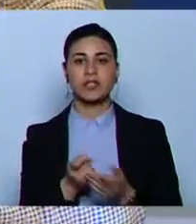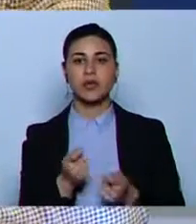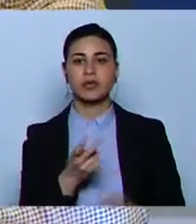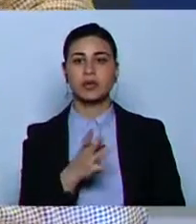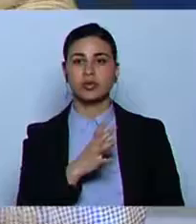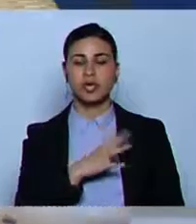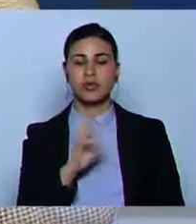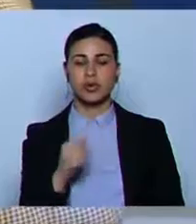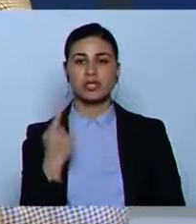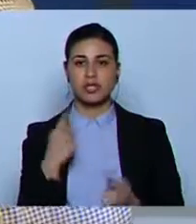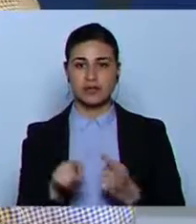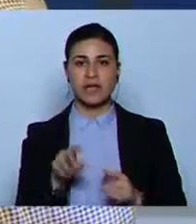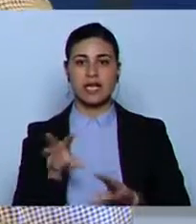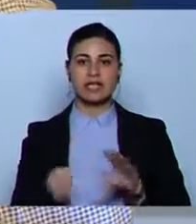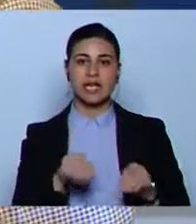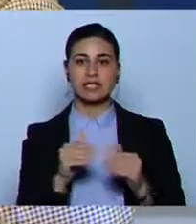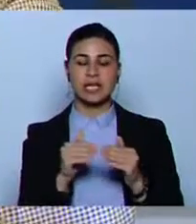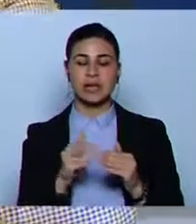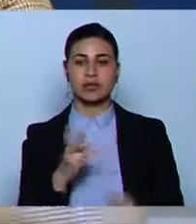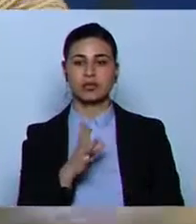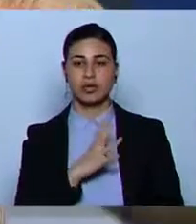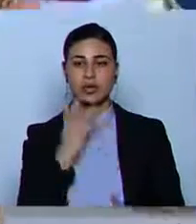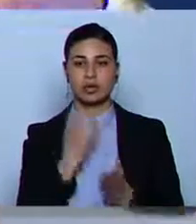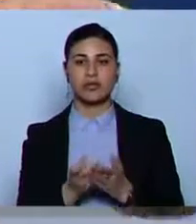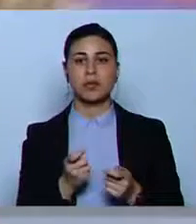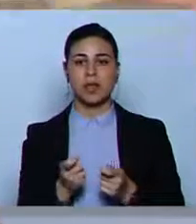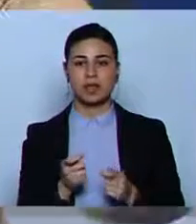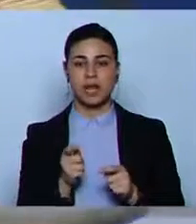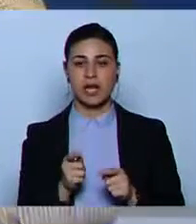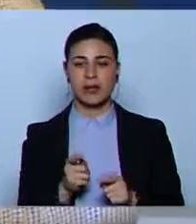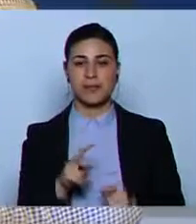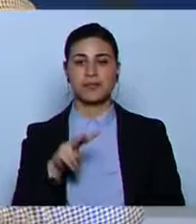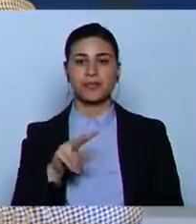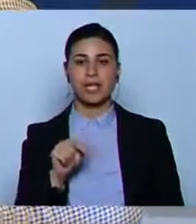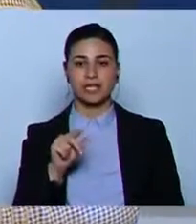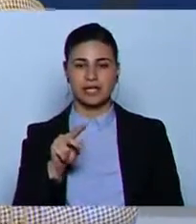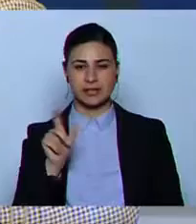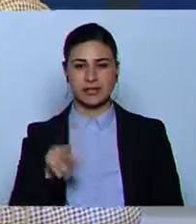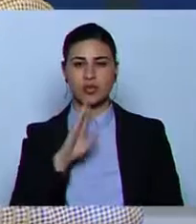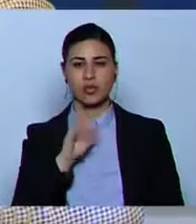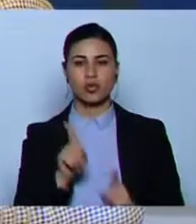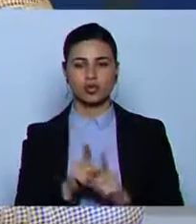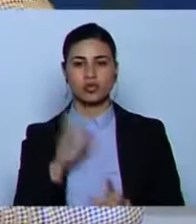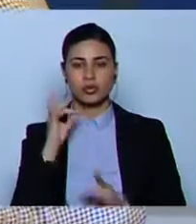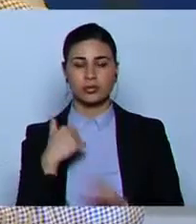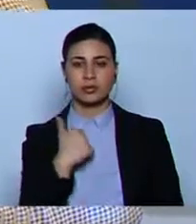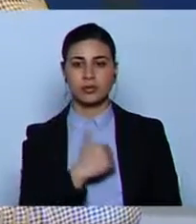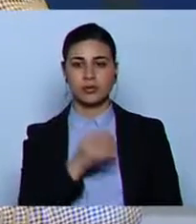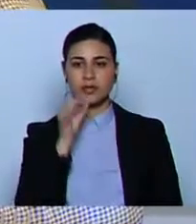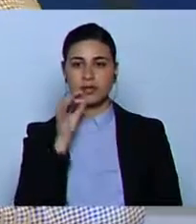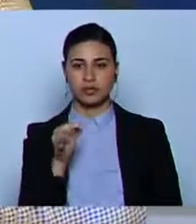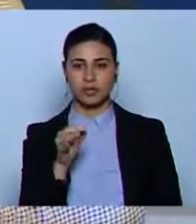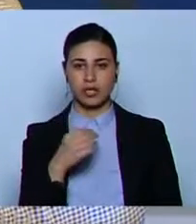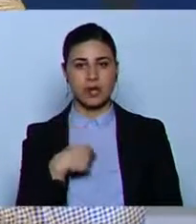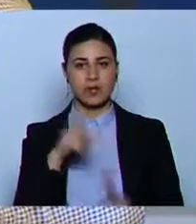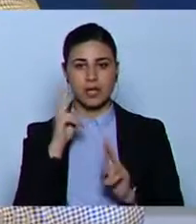და სხვა თქვა დასახლებების უნდა იყოს თვითმმართველები. ლიზის რაც შეეხება, ლიზისაც მინდა გამოეხმაურო, ზოგადად ჩემთვის,